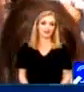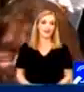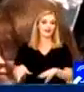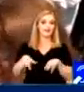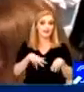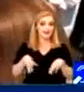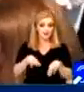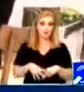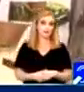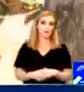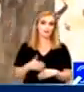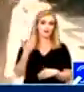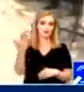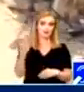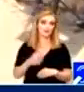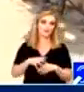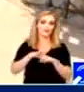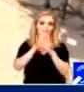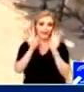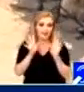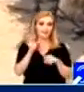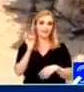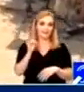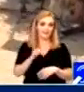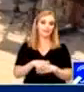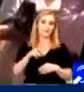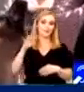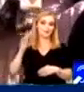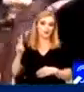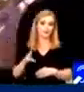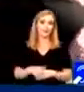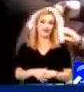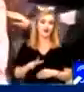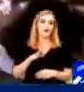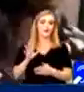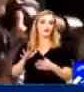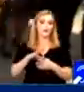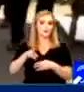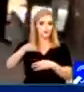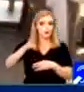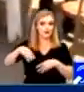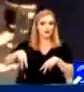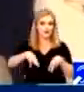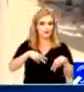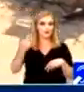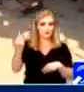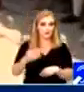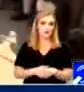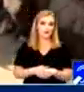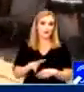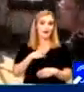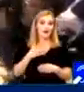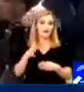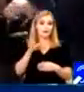Dansul dintre Karin Kneisel și Vladimir Putin a fost însă cel care a provocat aplauzele asistenței și a intensificat furtuna politică la Viena. Analiștii